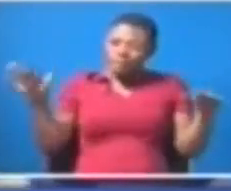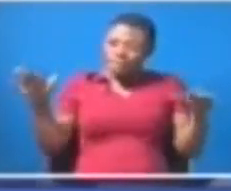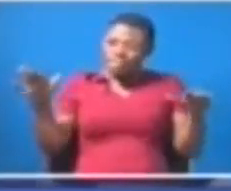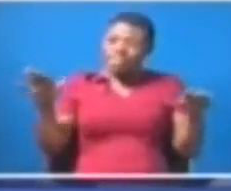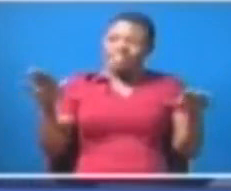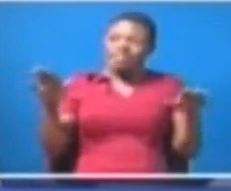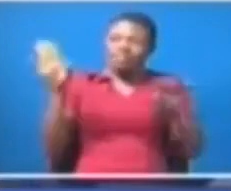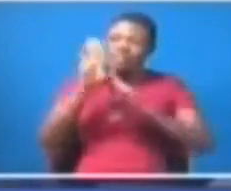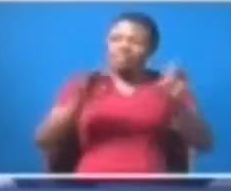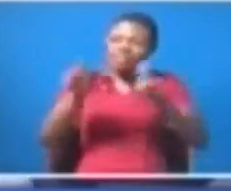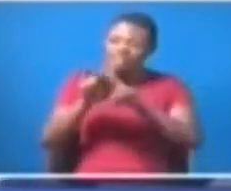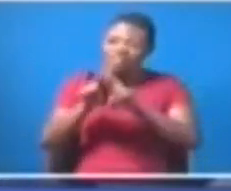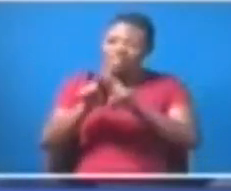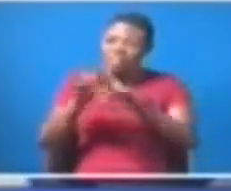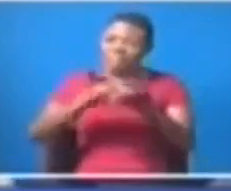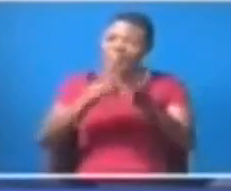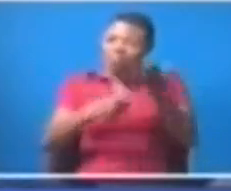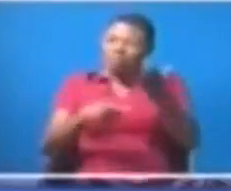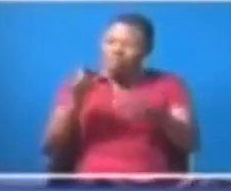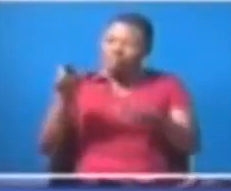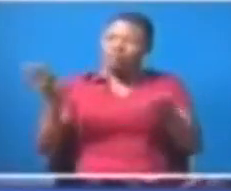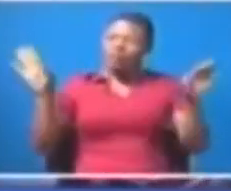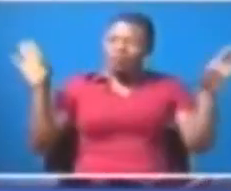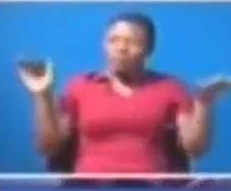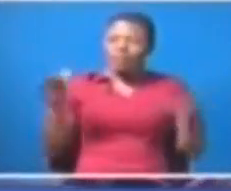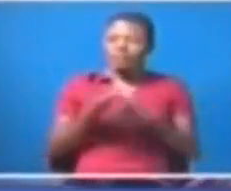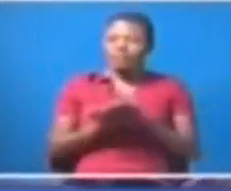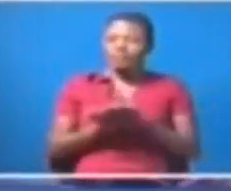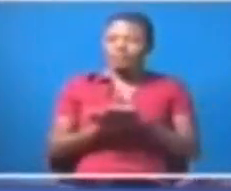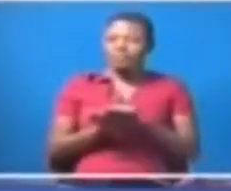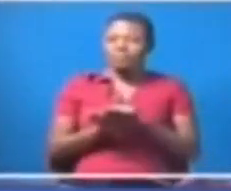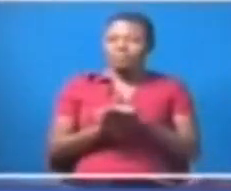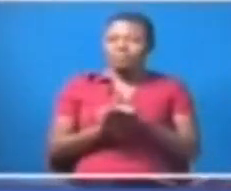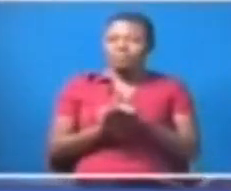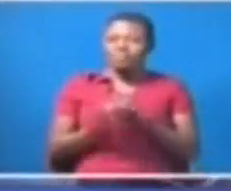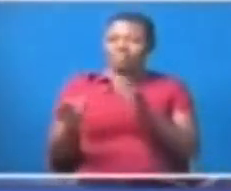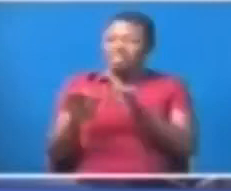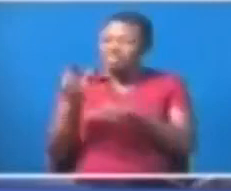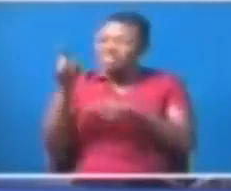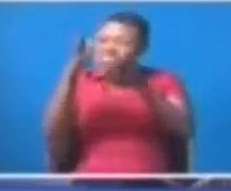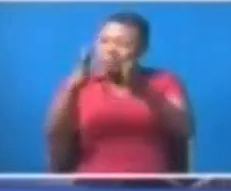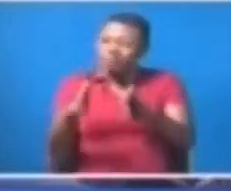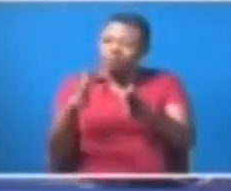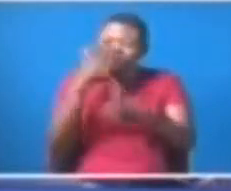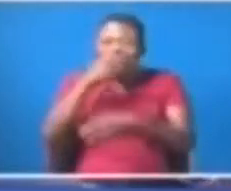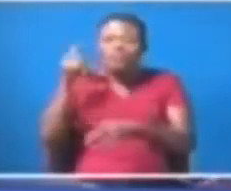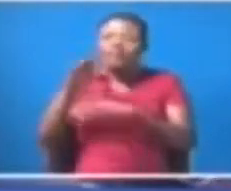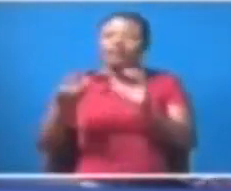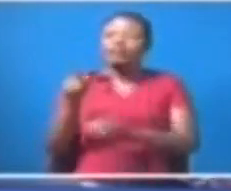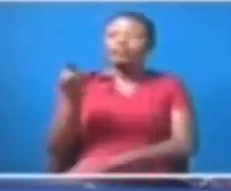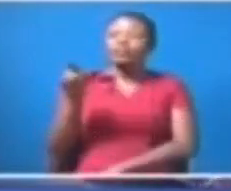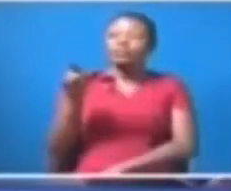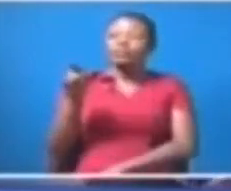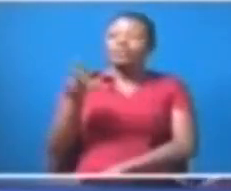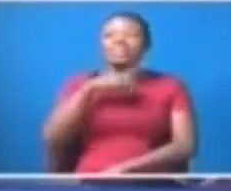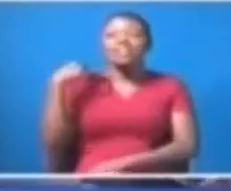like a duck, it is a what? It is a duck. Don't kill her. If she's smarter than you, don't kill